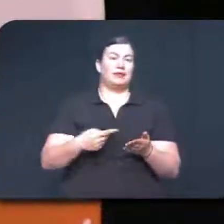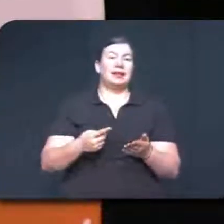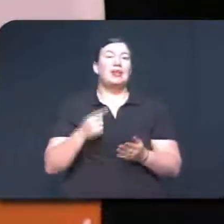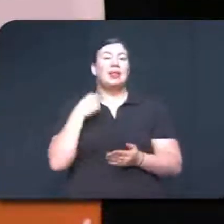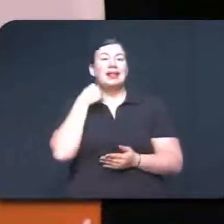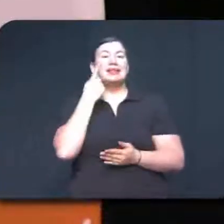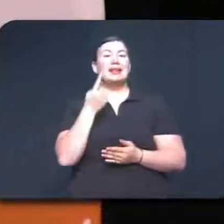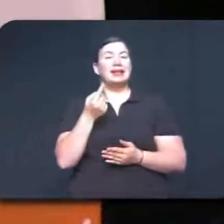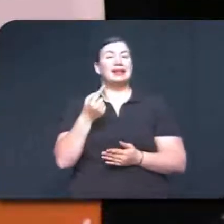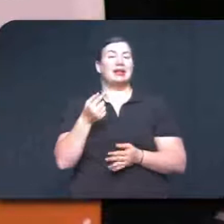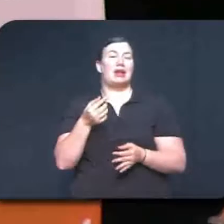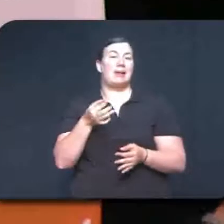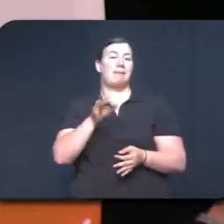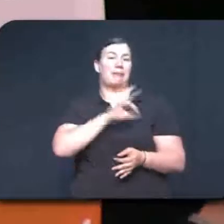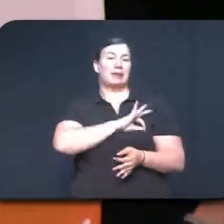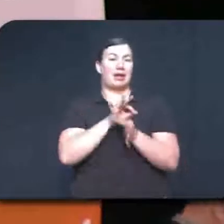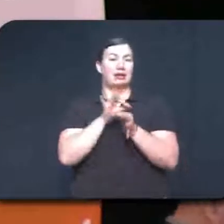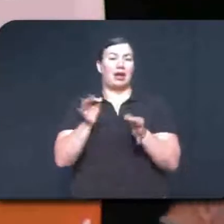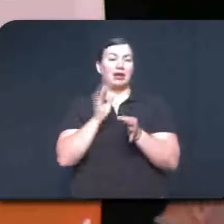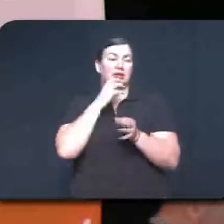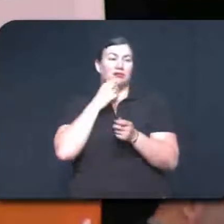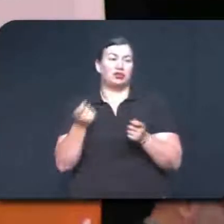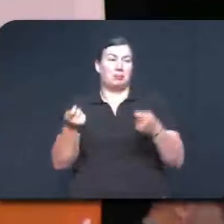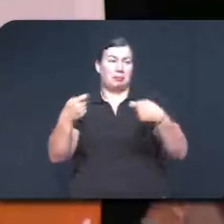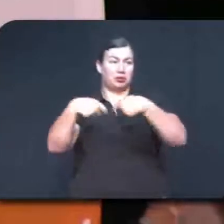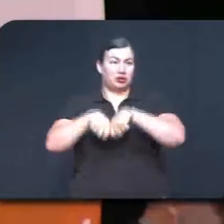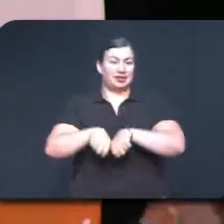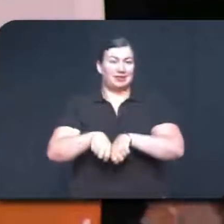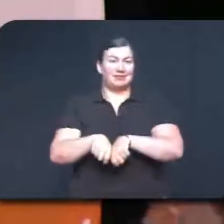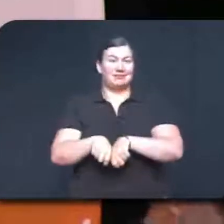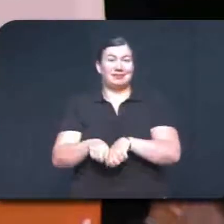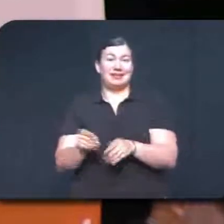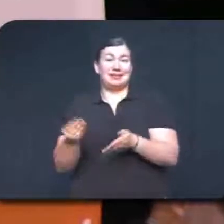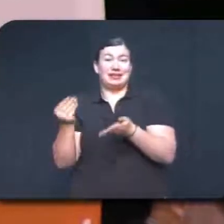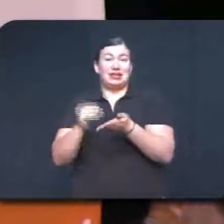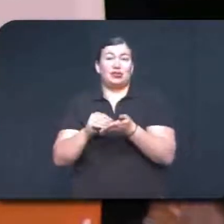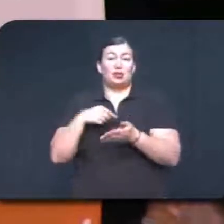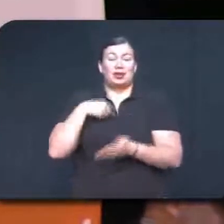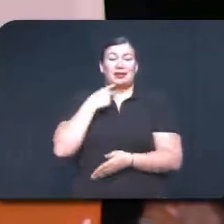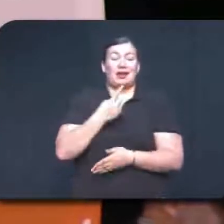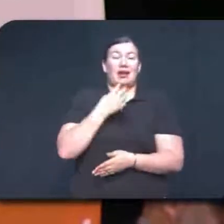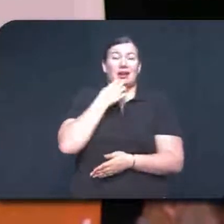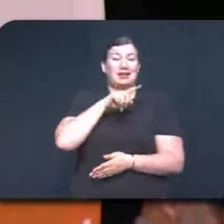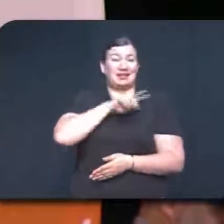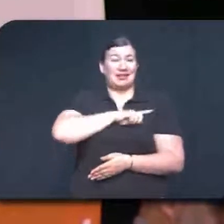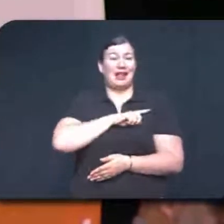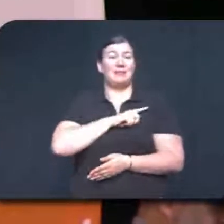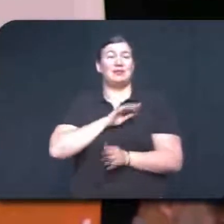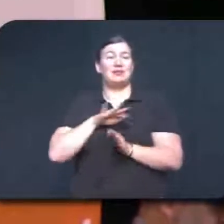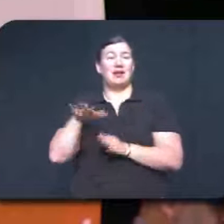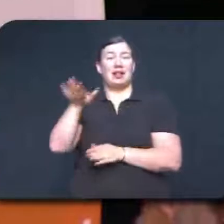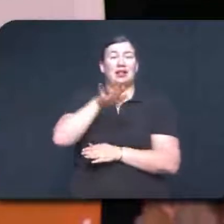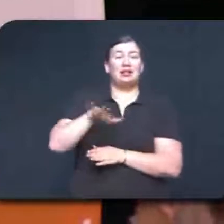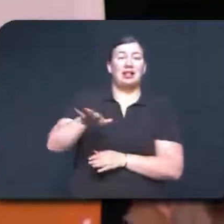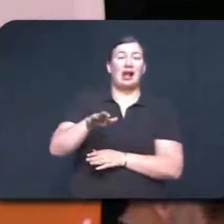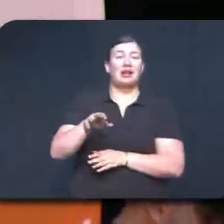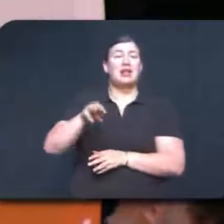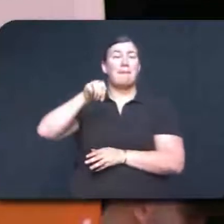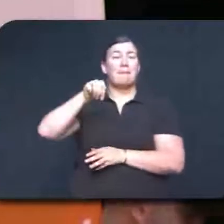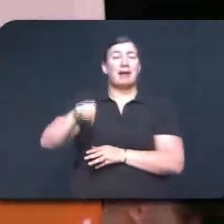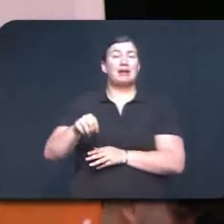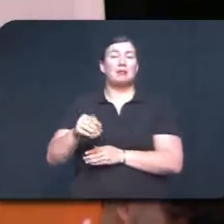beschließen nebenbei ich komme vom Landesverband Mecklenburg-Vorpommern und wir haben bereits eine solche SMV wir haben etwas